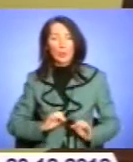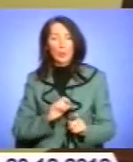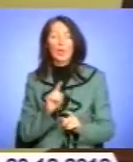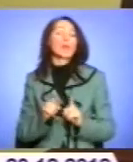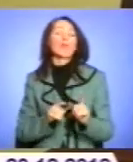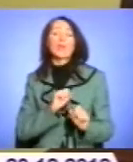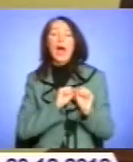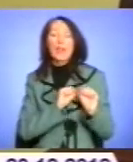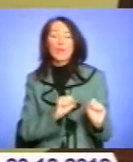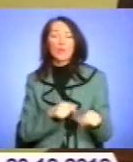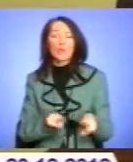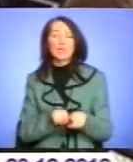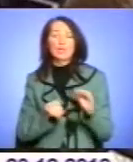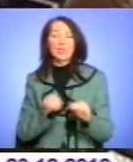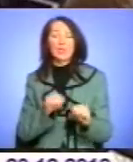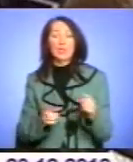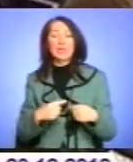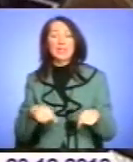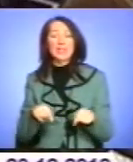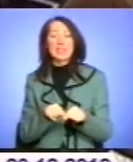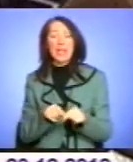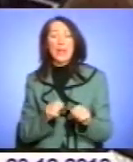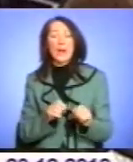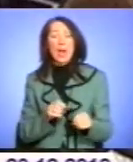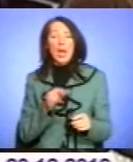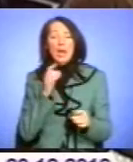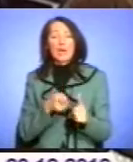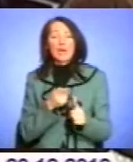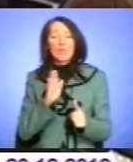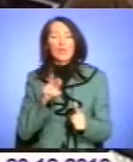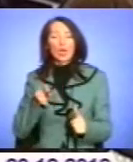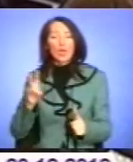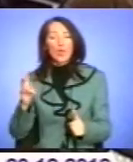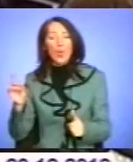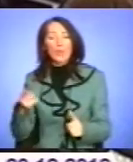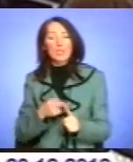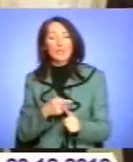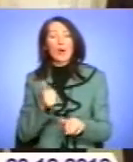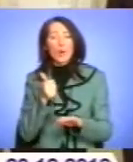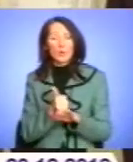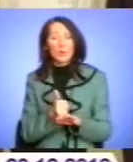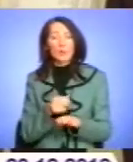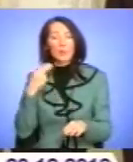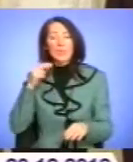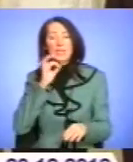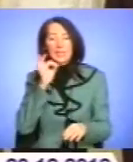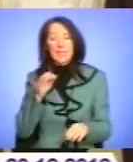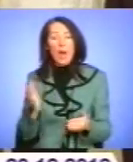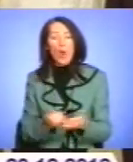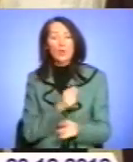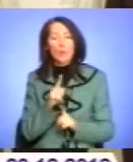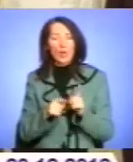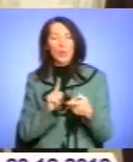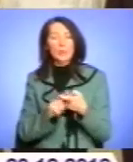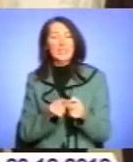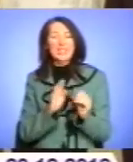системи правосуддя Віктор Янукович назвав найважливішими у реформуванні вітчизняного судочинства. Президент наголосив, успіх реформ залежить не лише